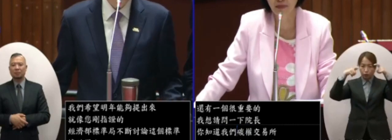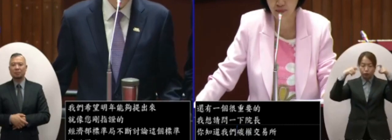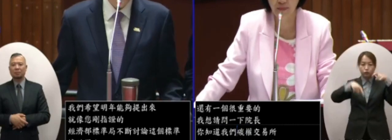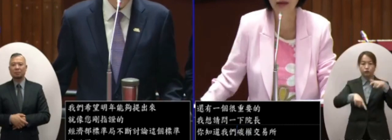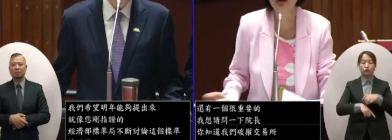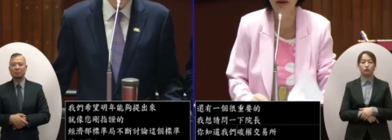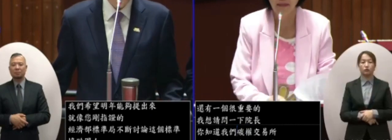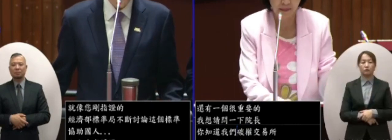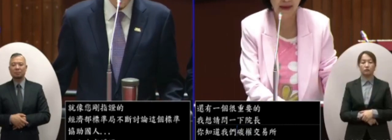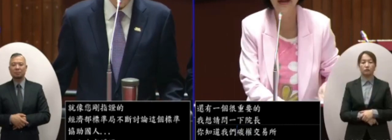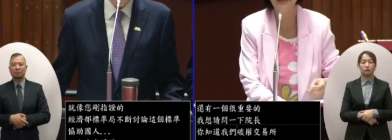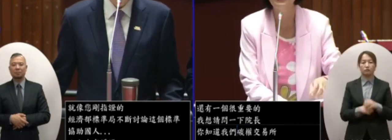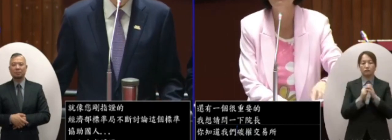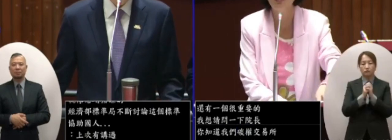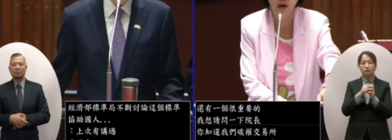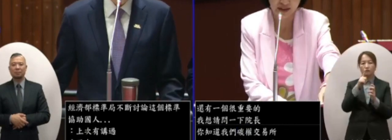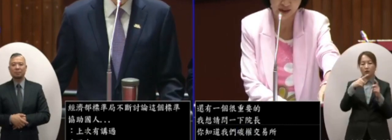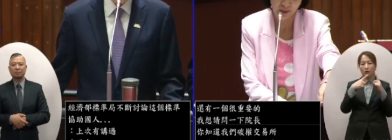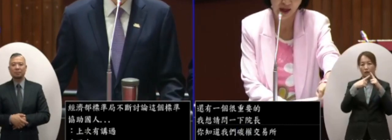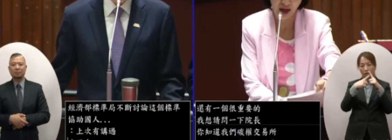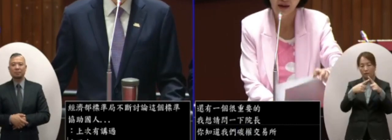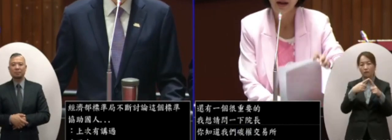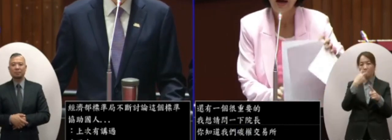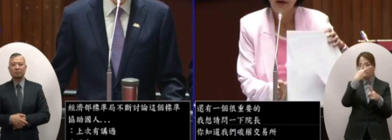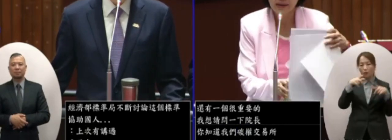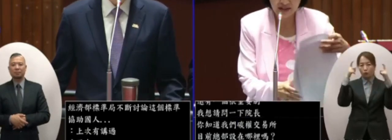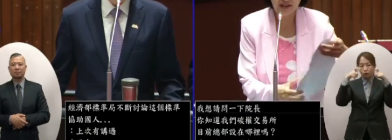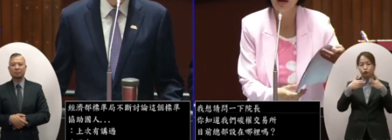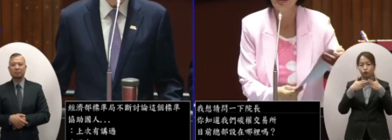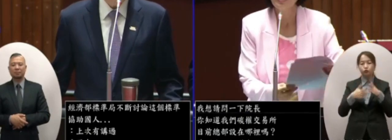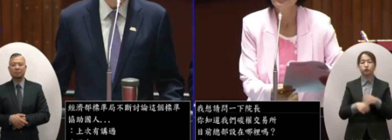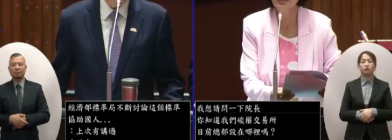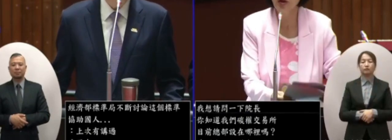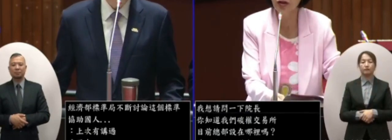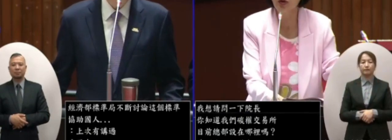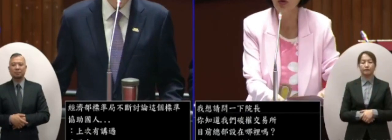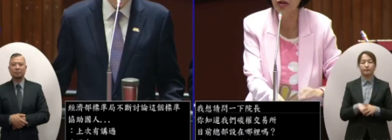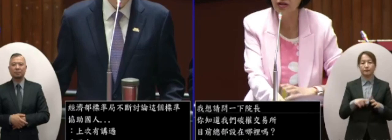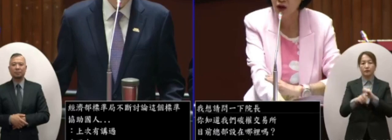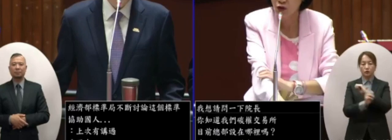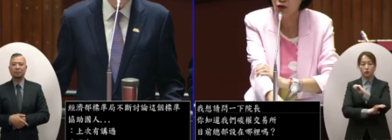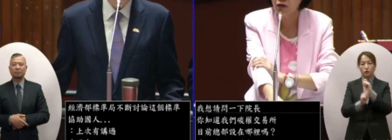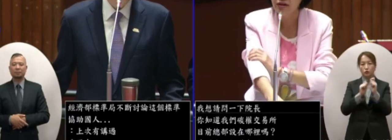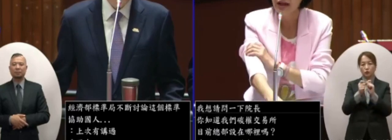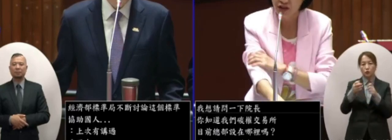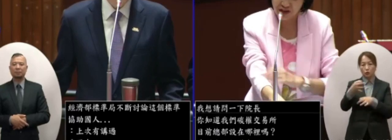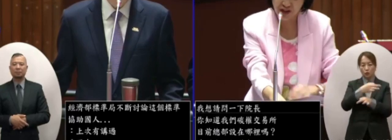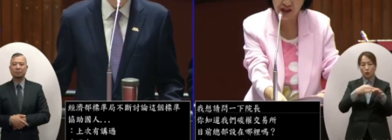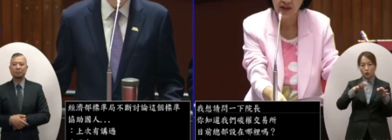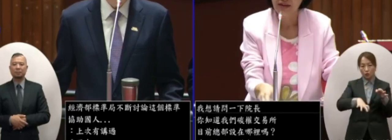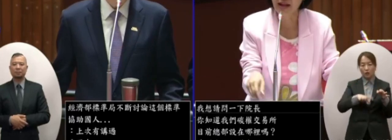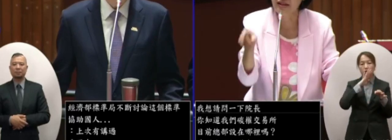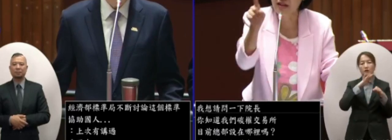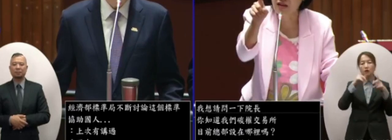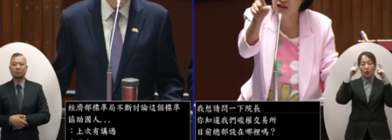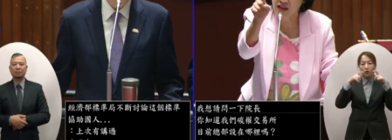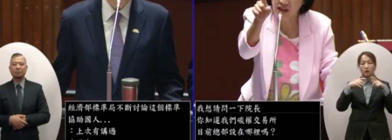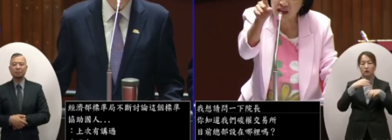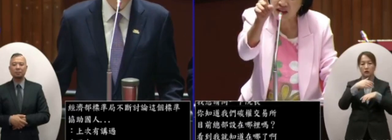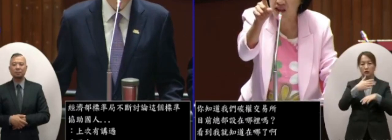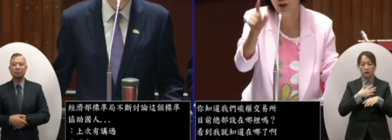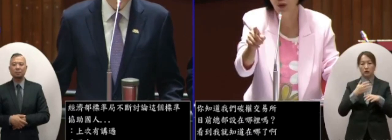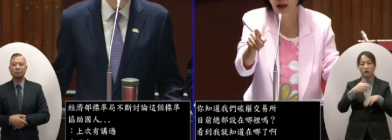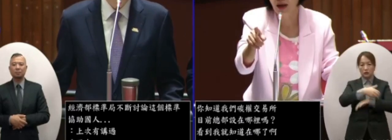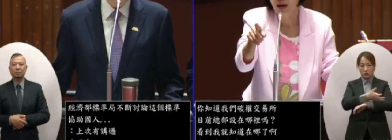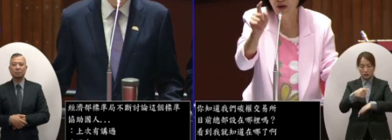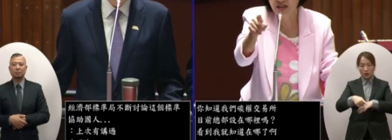的每当可以搞完跨界的，好不好？但是呢，碳权交易所是在高雄，是在前镇。但是你知道，成立一年多了，